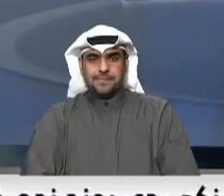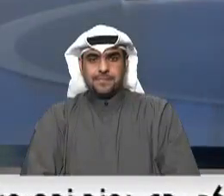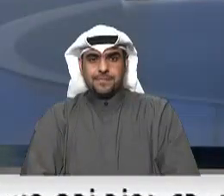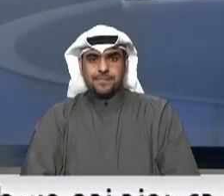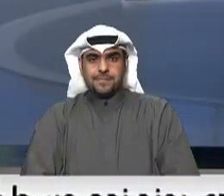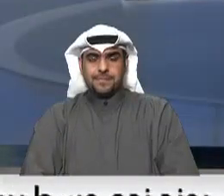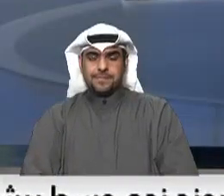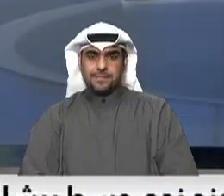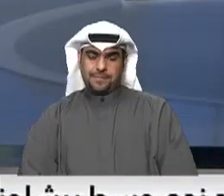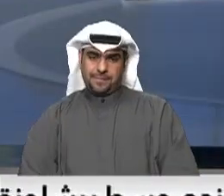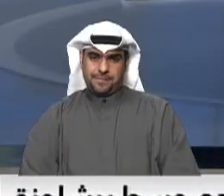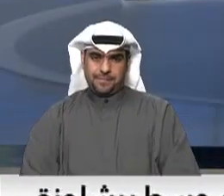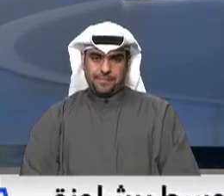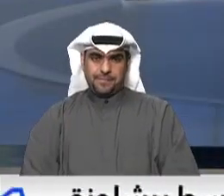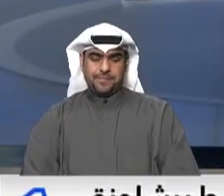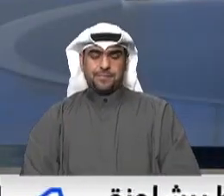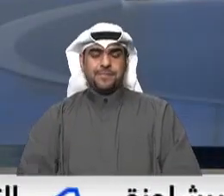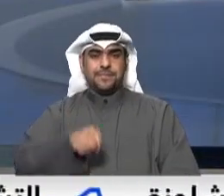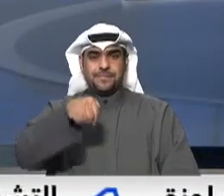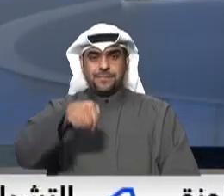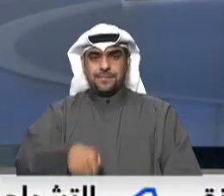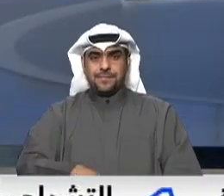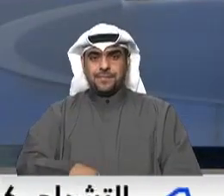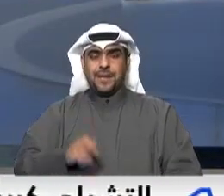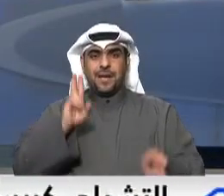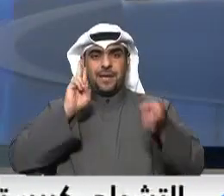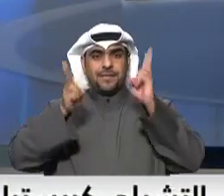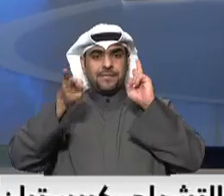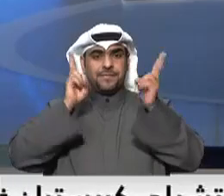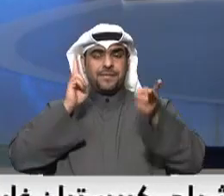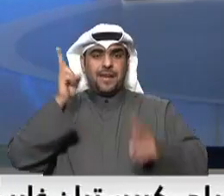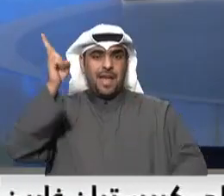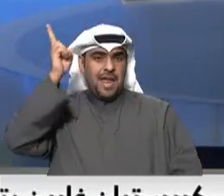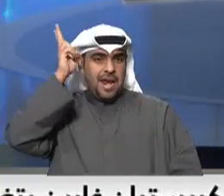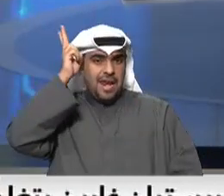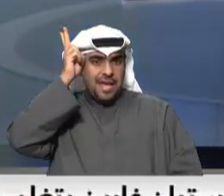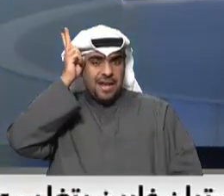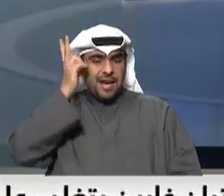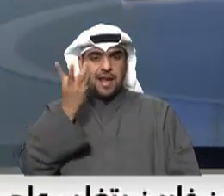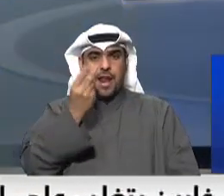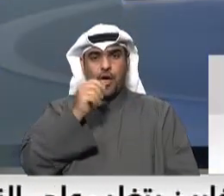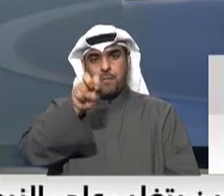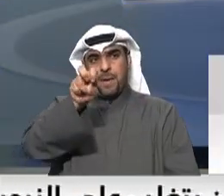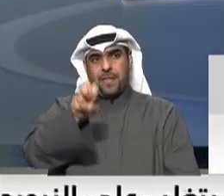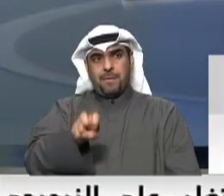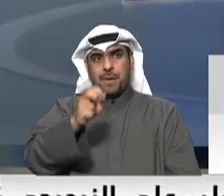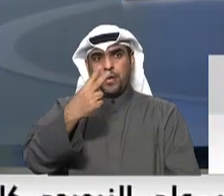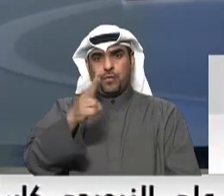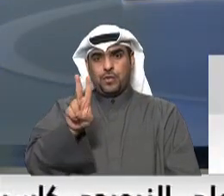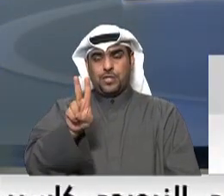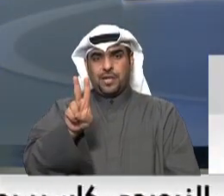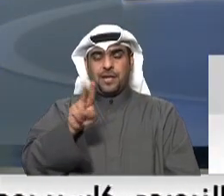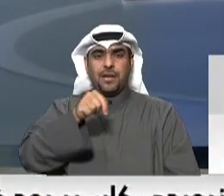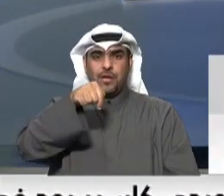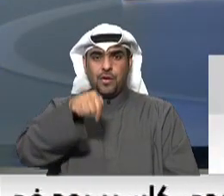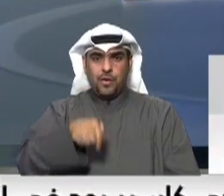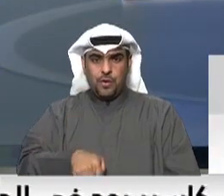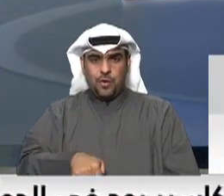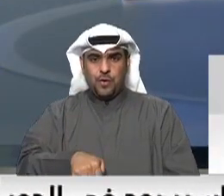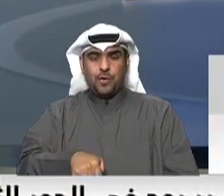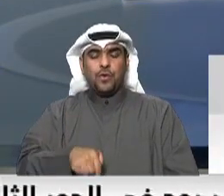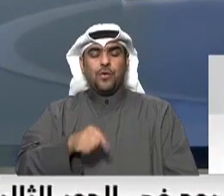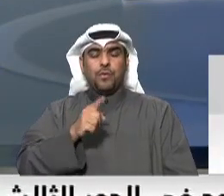على هامش فعاليات مهرجان الجرين الثقافية 28 أقيمت اليوم الندوة الرئيسية للمهرجان تحت عنوان